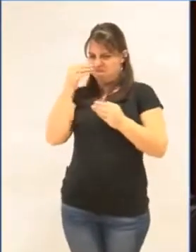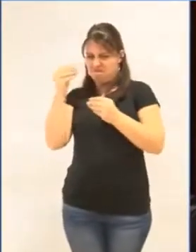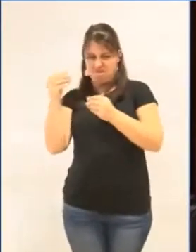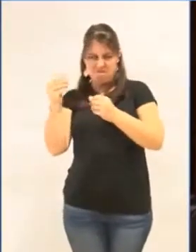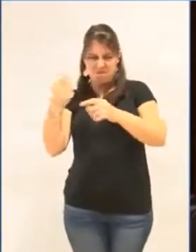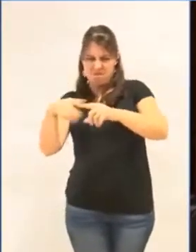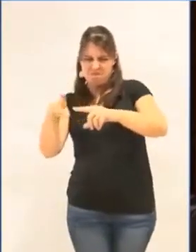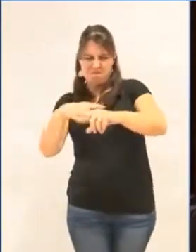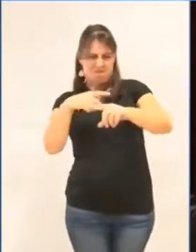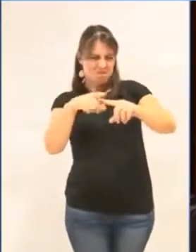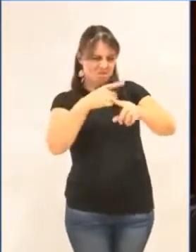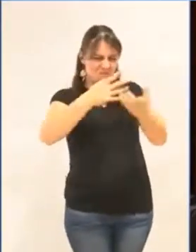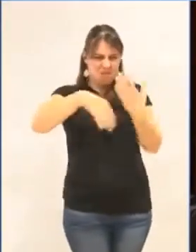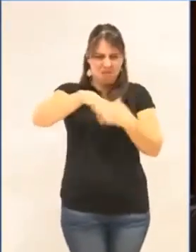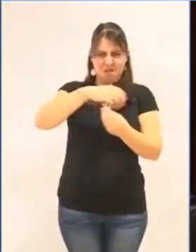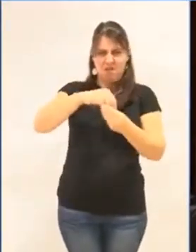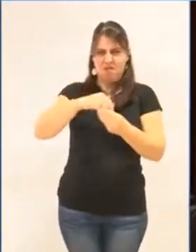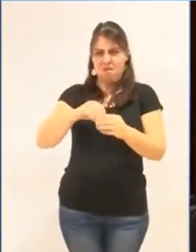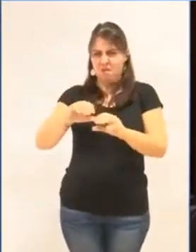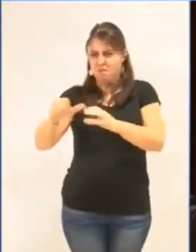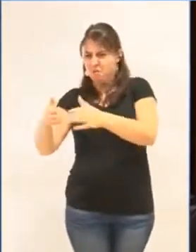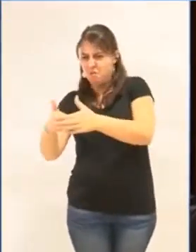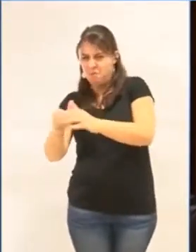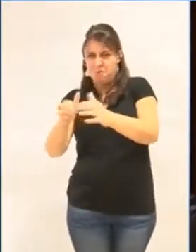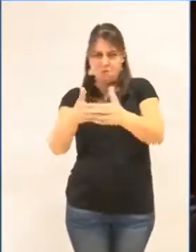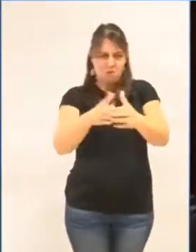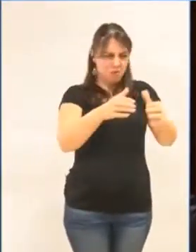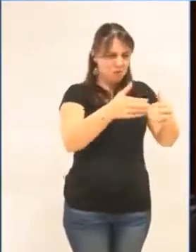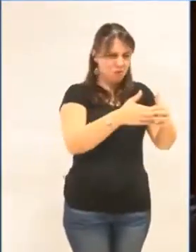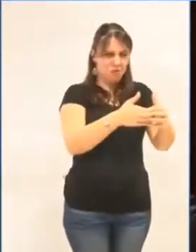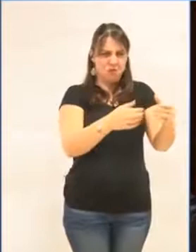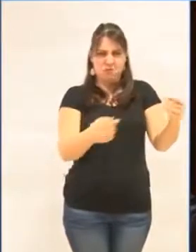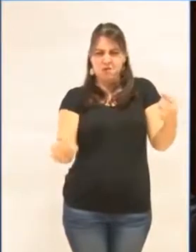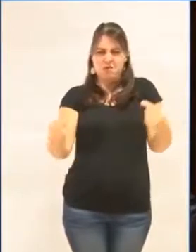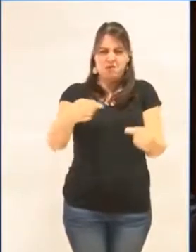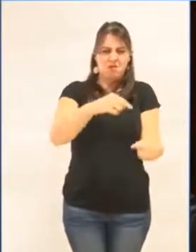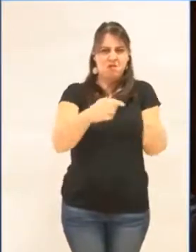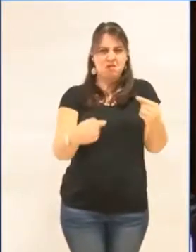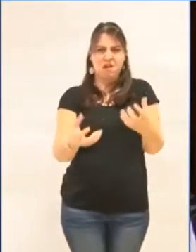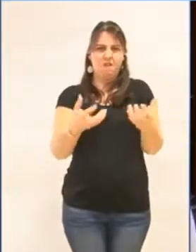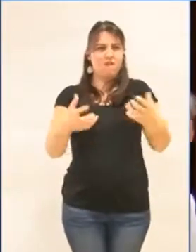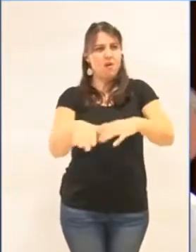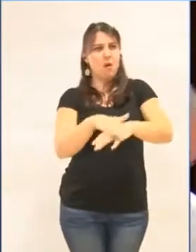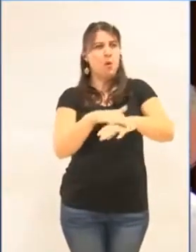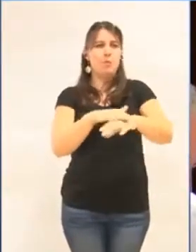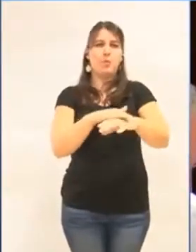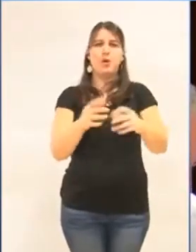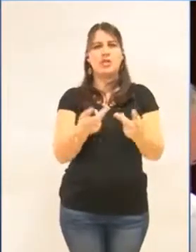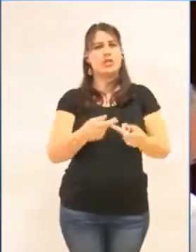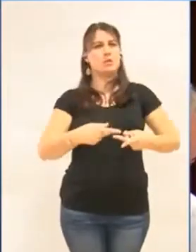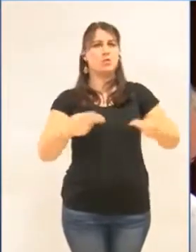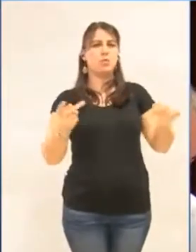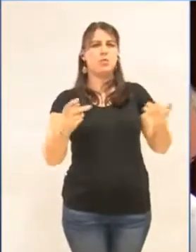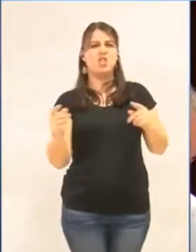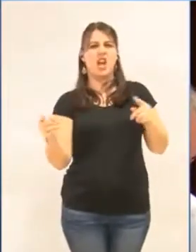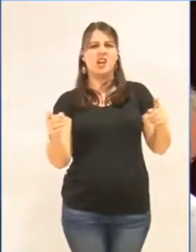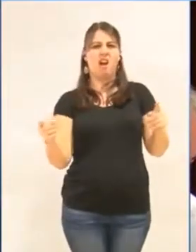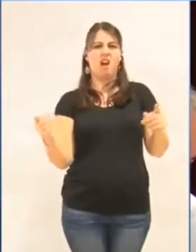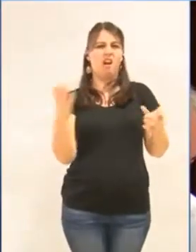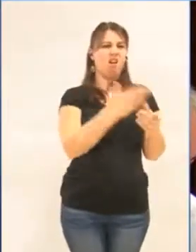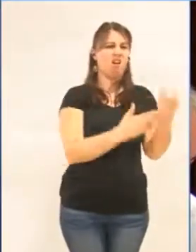supposées, de jeux des uns et des autres pour essayer d'atteindre le travail des politiques publiques réalisées par les uns ou par les